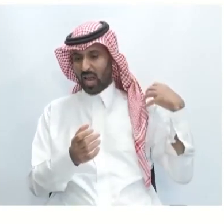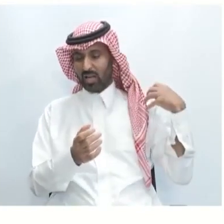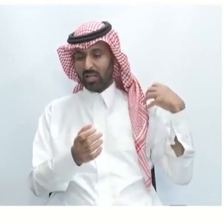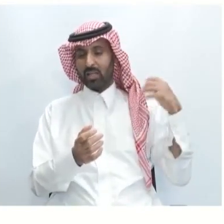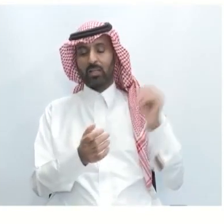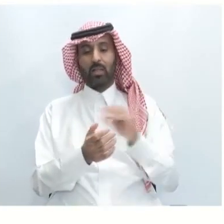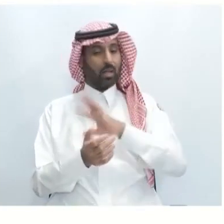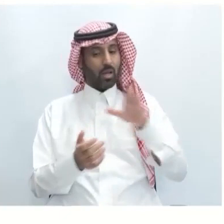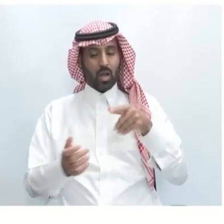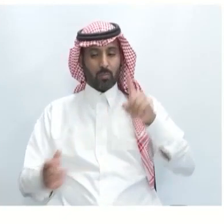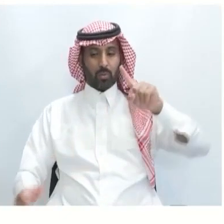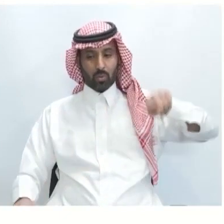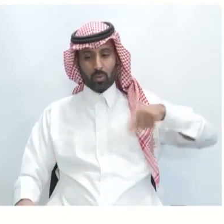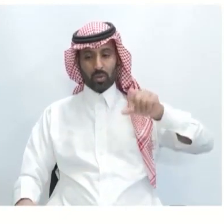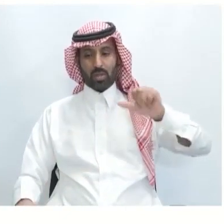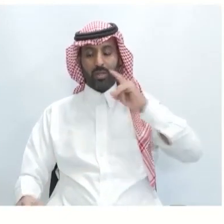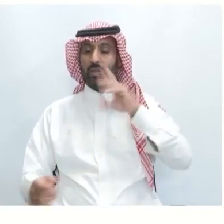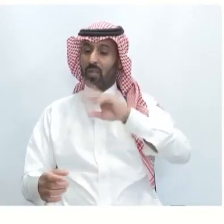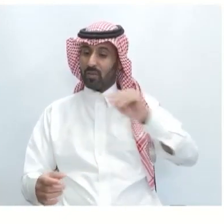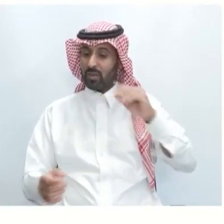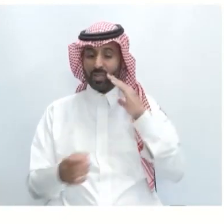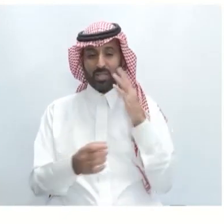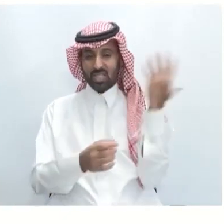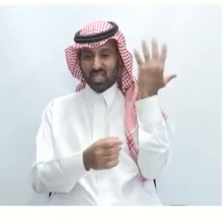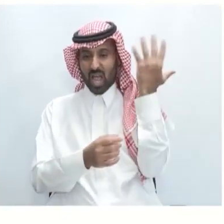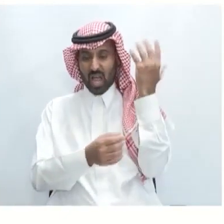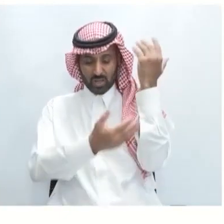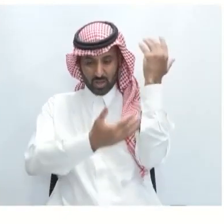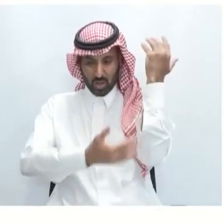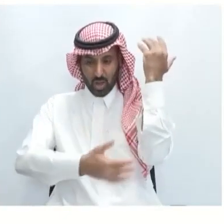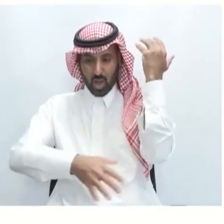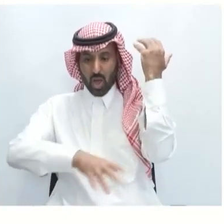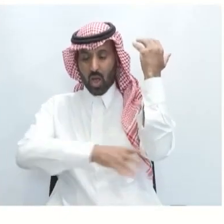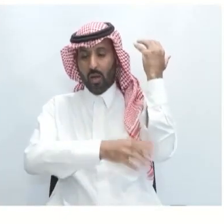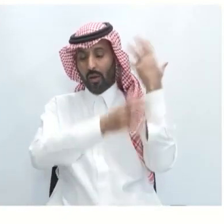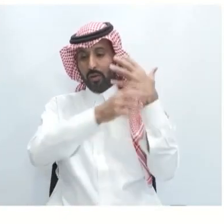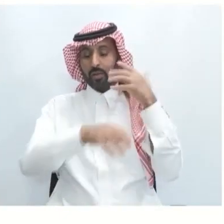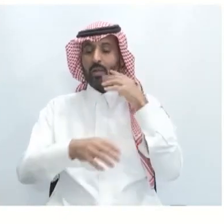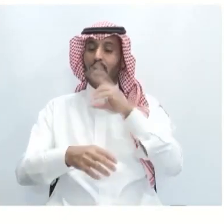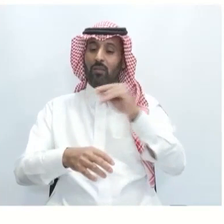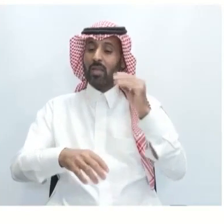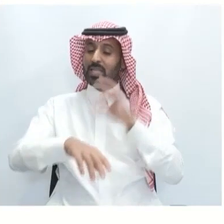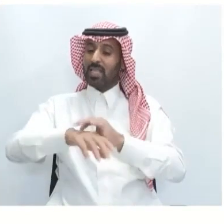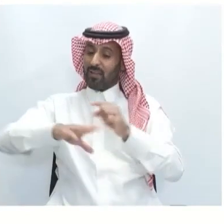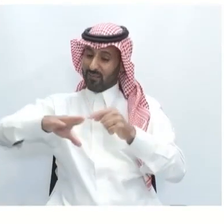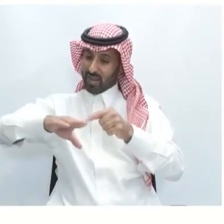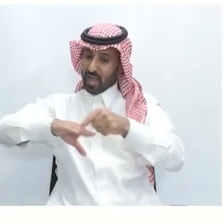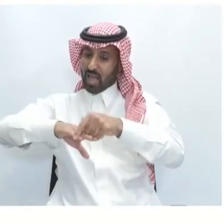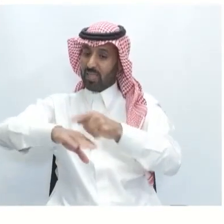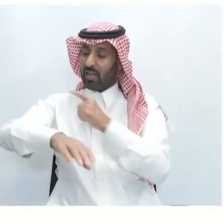الحال لجذور النباتات واوراقها اذا في الاعضاء اذا توجد في الشعر في الاظفار في العضلات